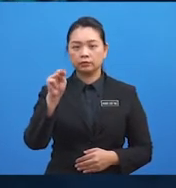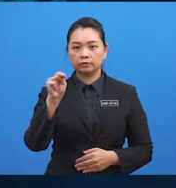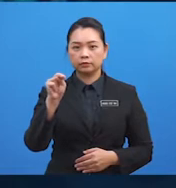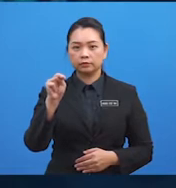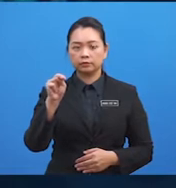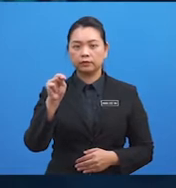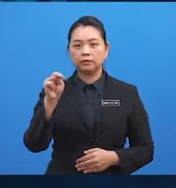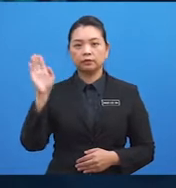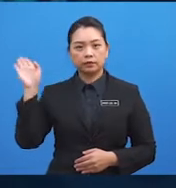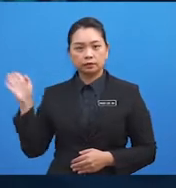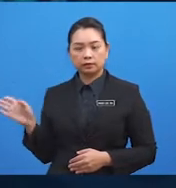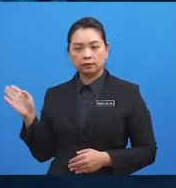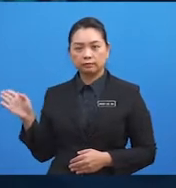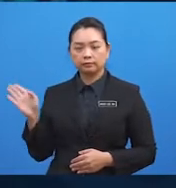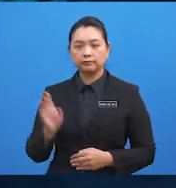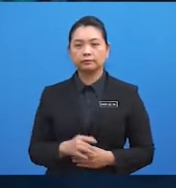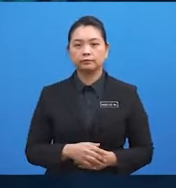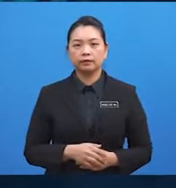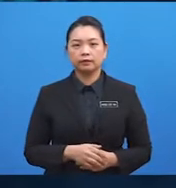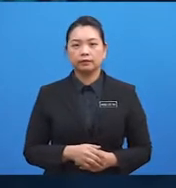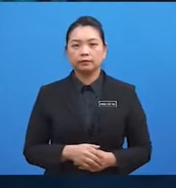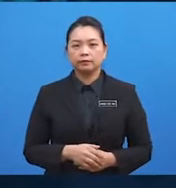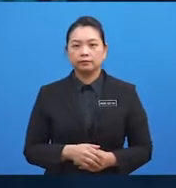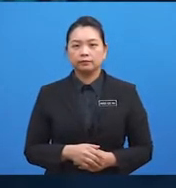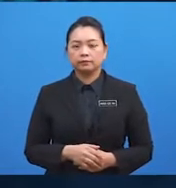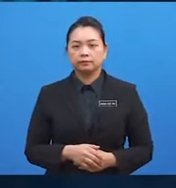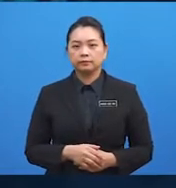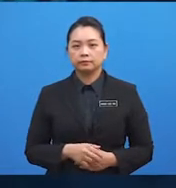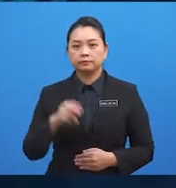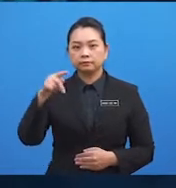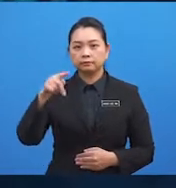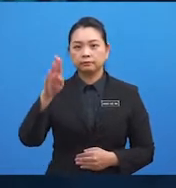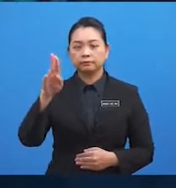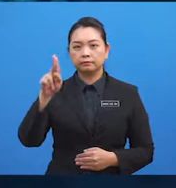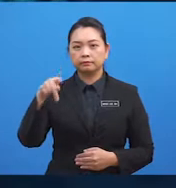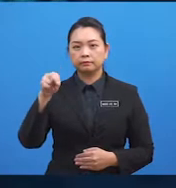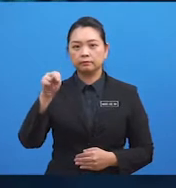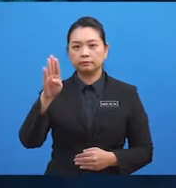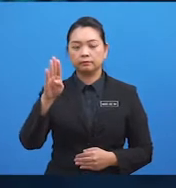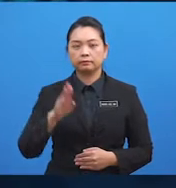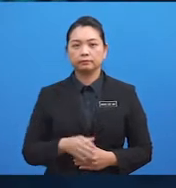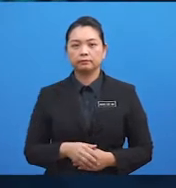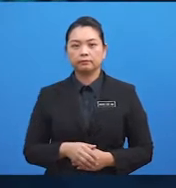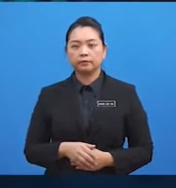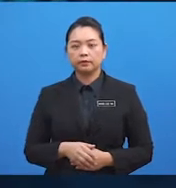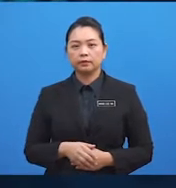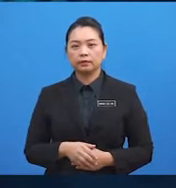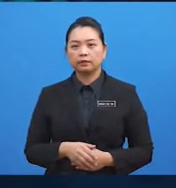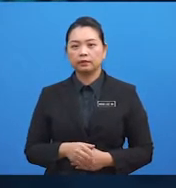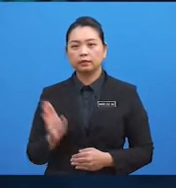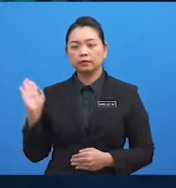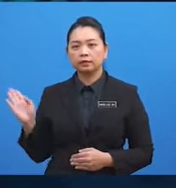Nasional, Perbadanan Usahawan Nasional Berhad (PUNB), Skim